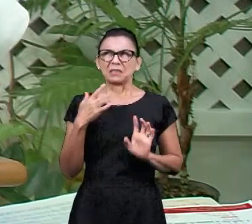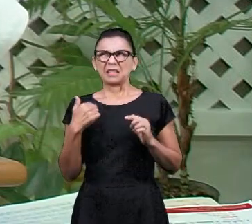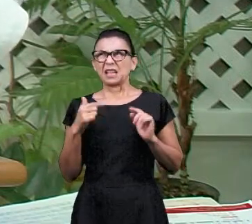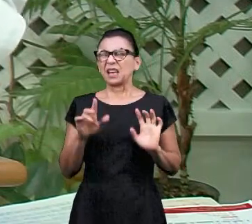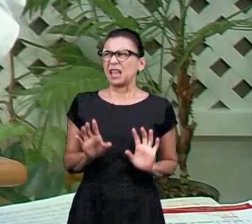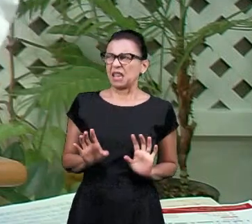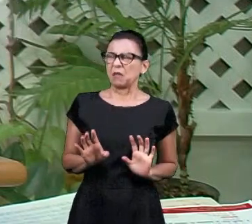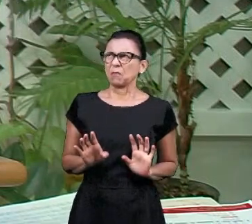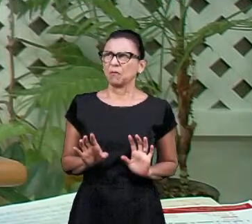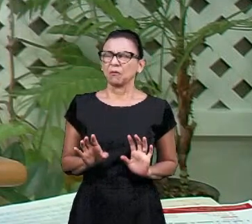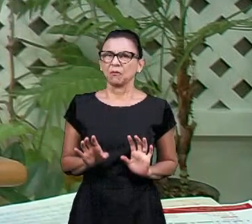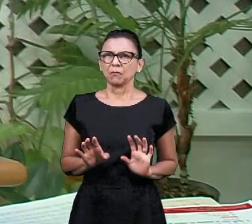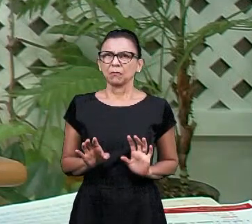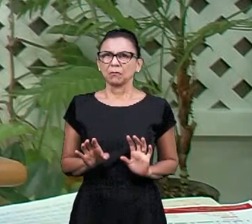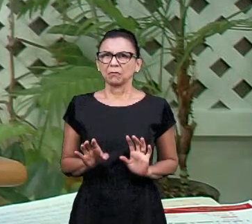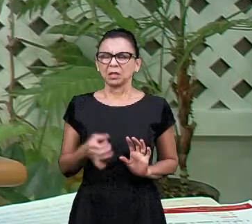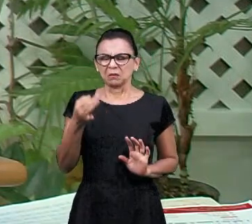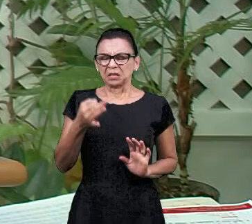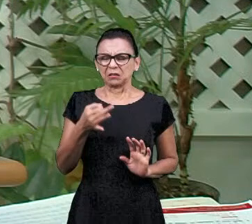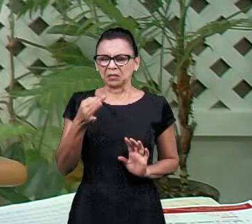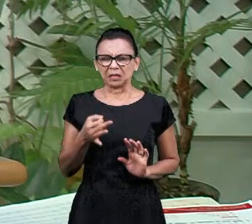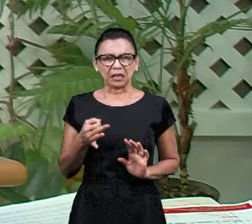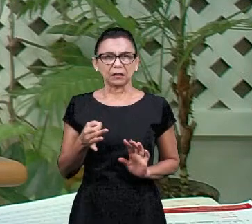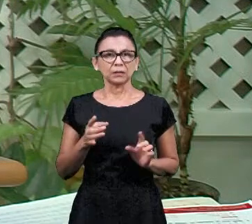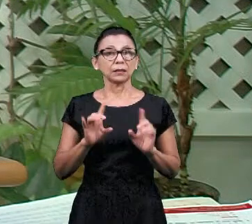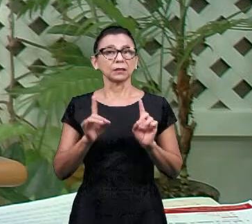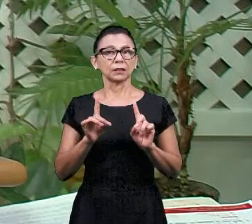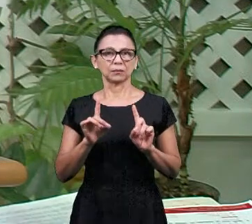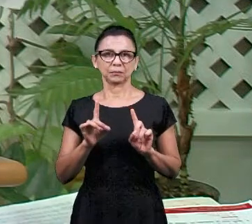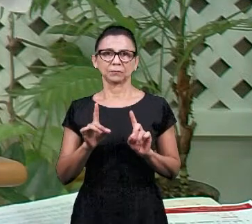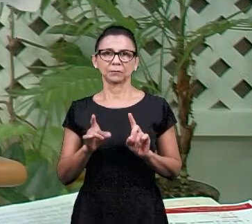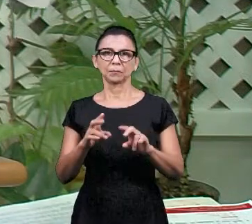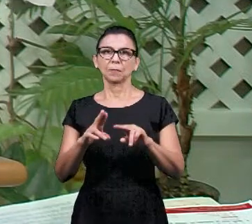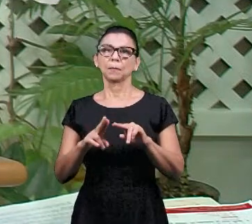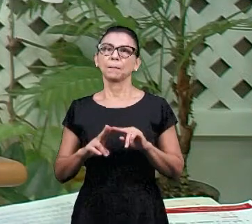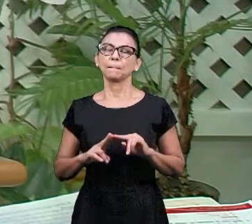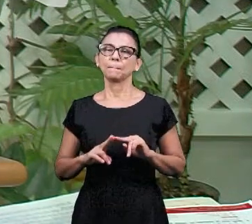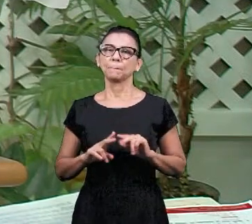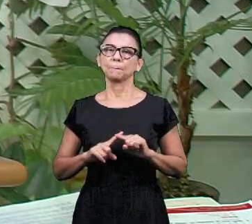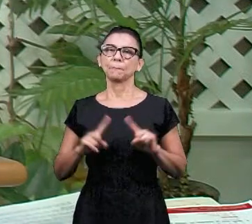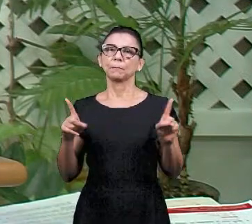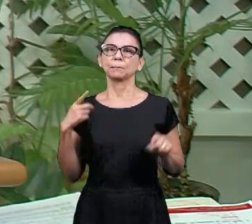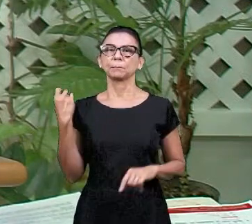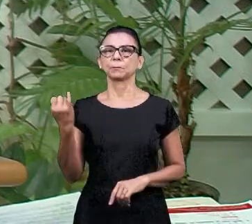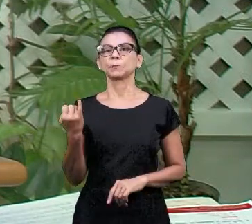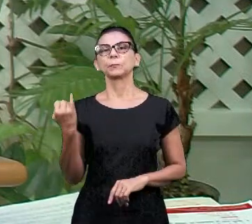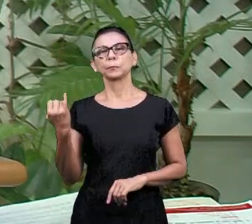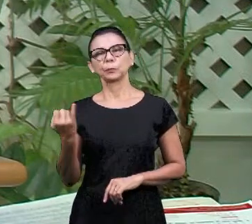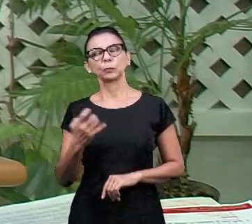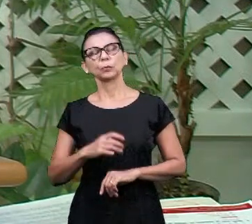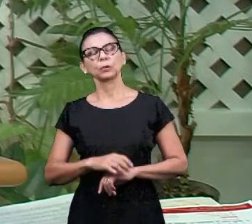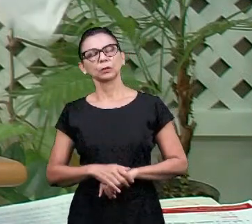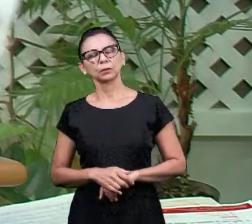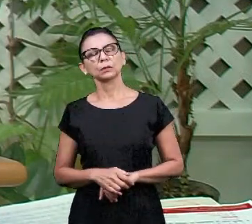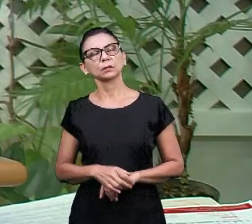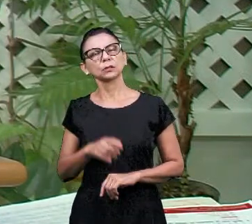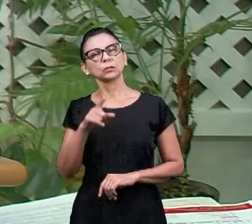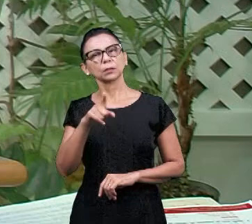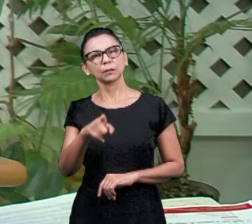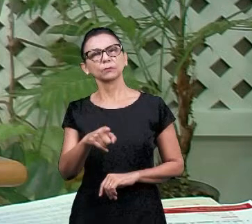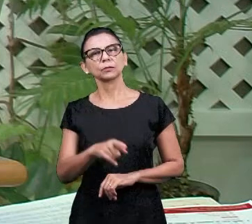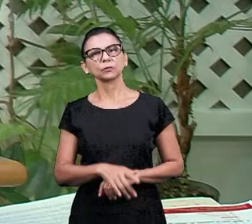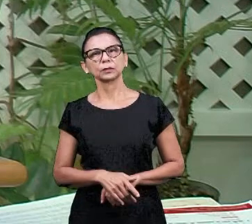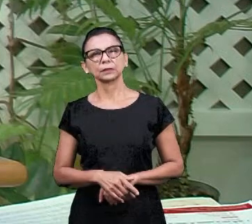Ne voyez pas vous justifier, mais cherchez la justification par le Seigneur et pour la vie. Et, et pour la vie